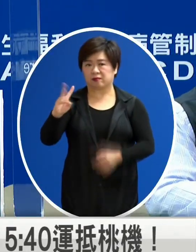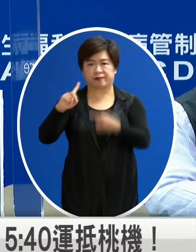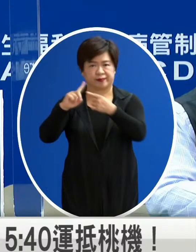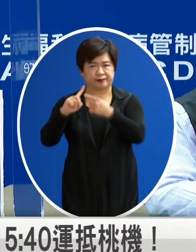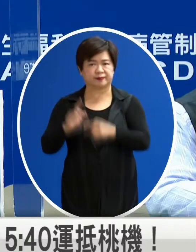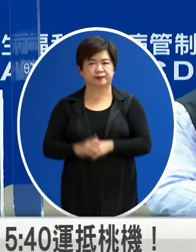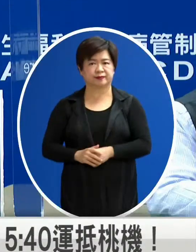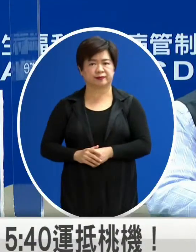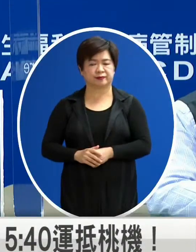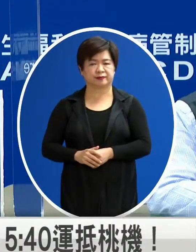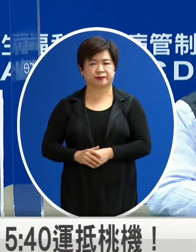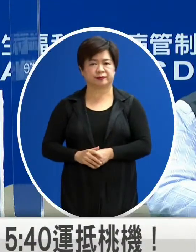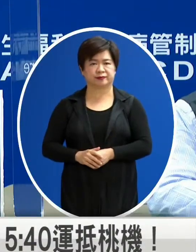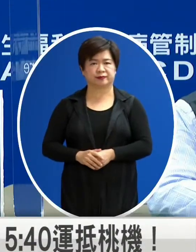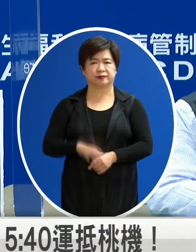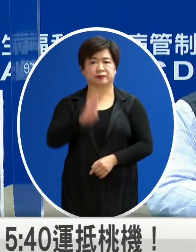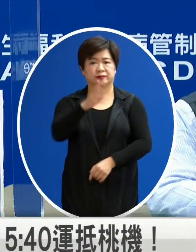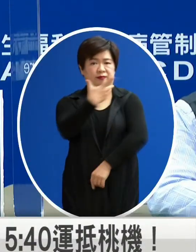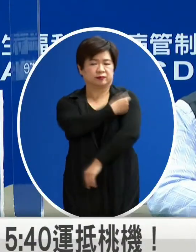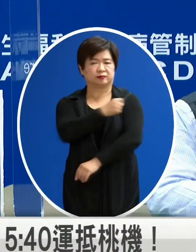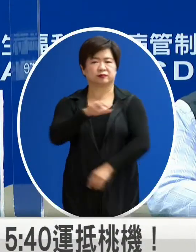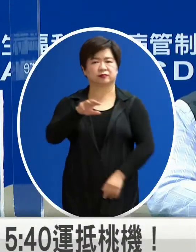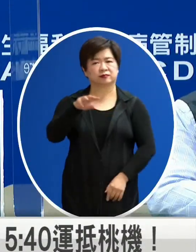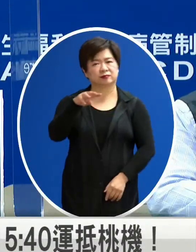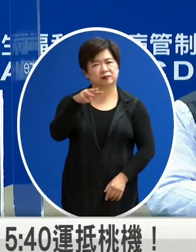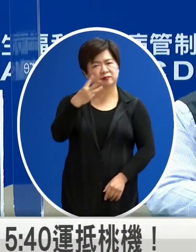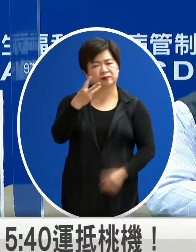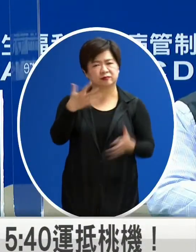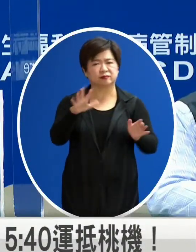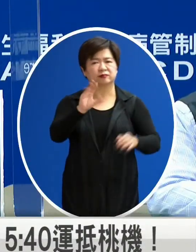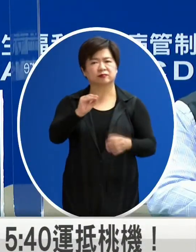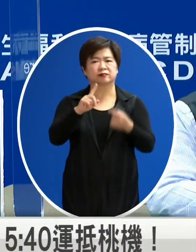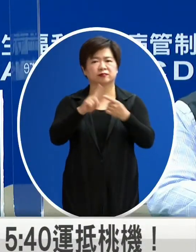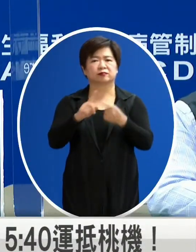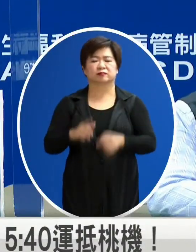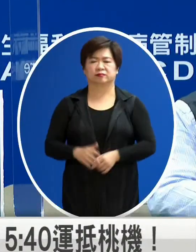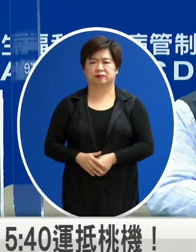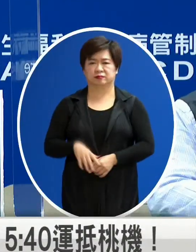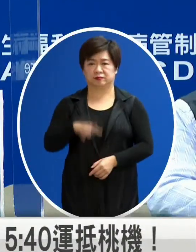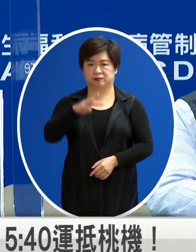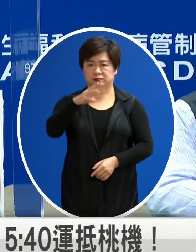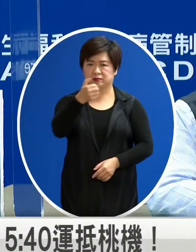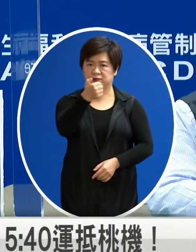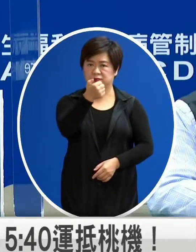805703人，那至于登记 BNT 的有350万的嘛，大概